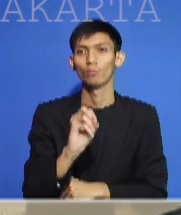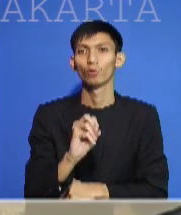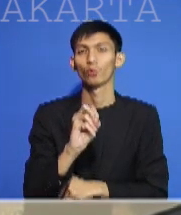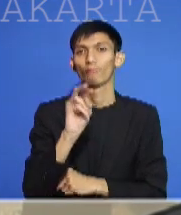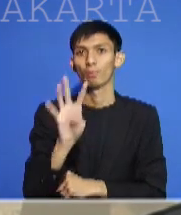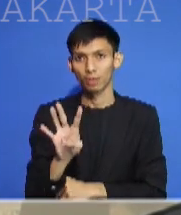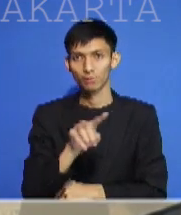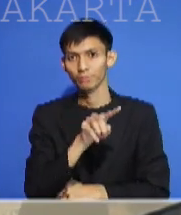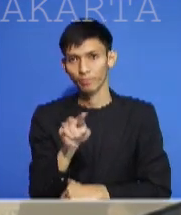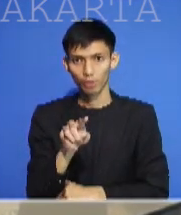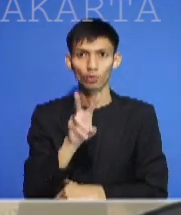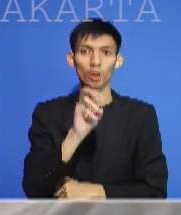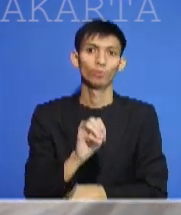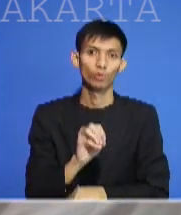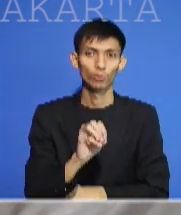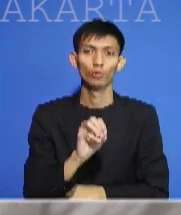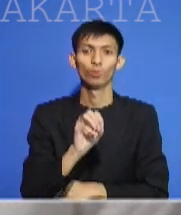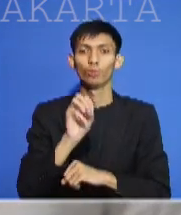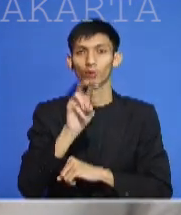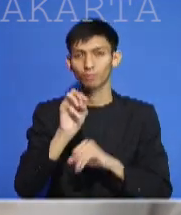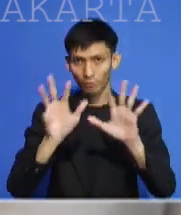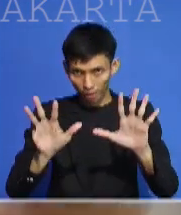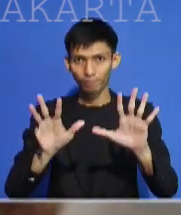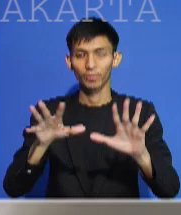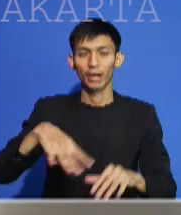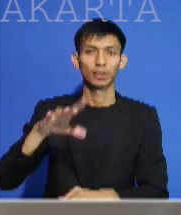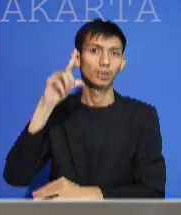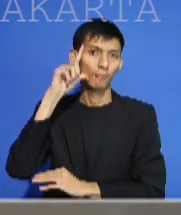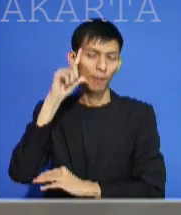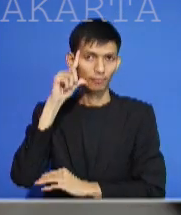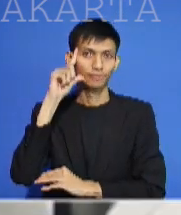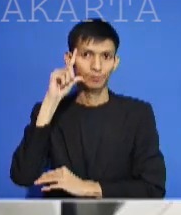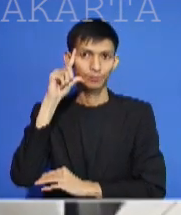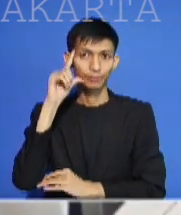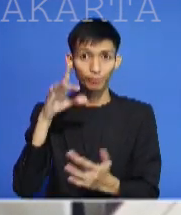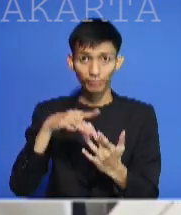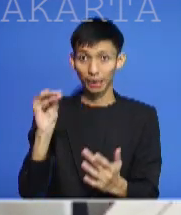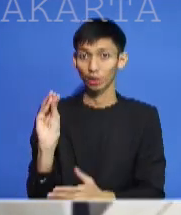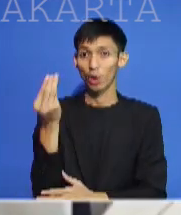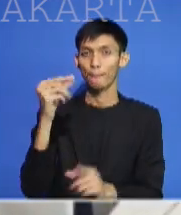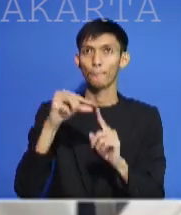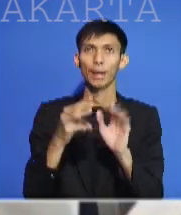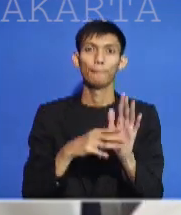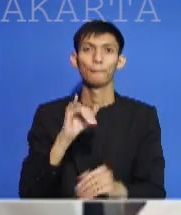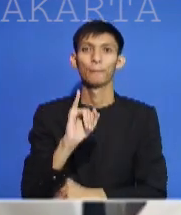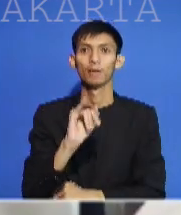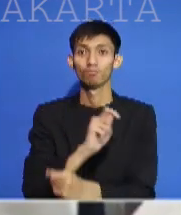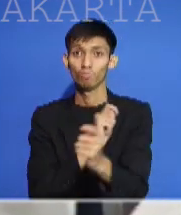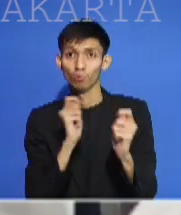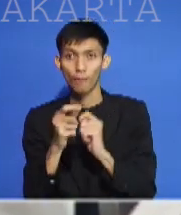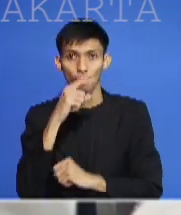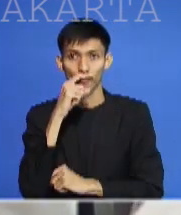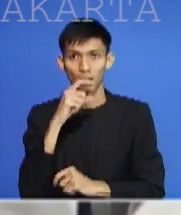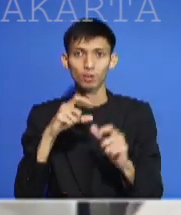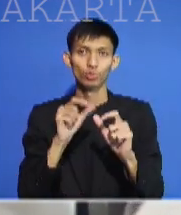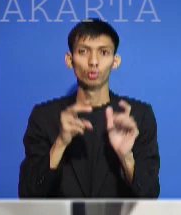2024-2029 di Pendopo Para Samia Sleman. Mafilindati Nur Aini terpilih menjadi Ketua PMI menggantikan Sunartono yang selanjutnya menjadi